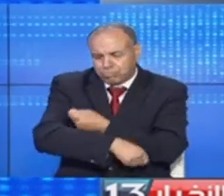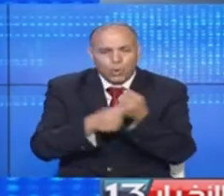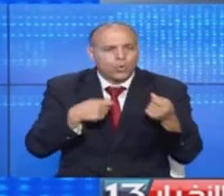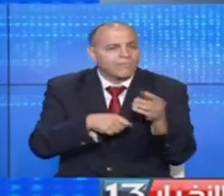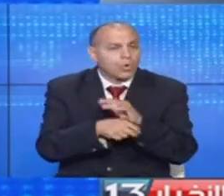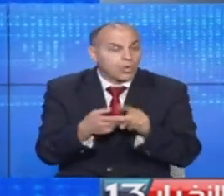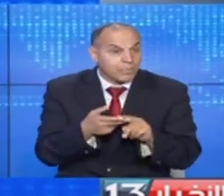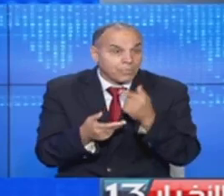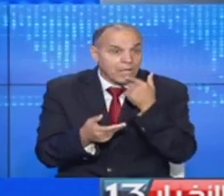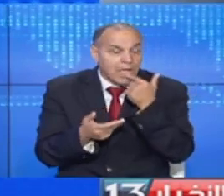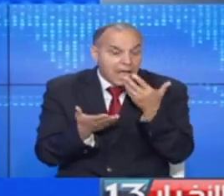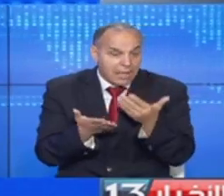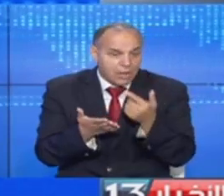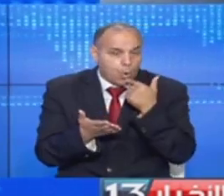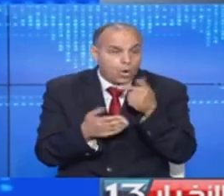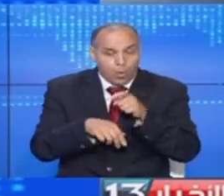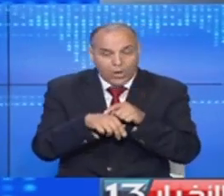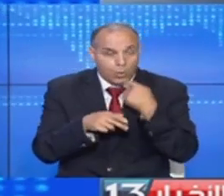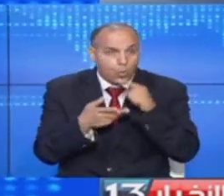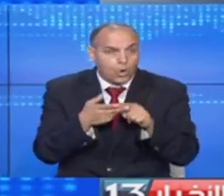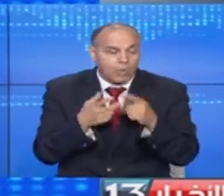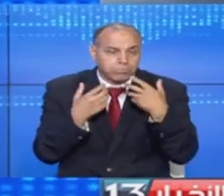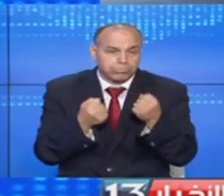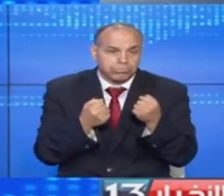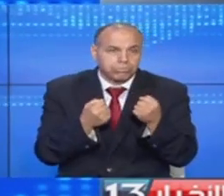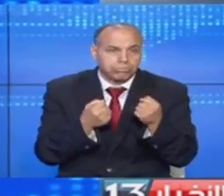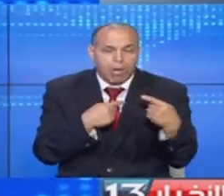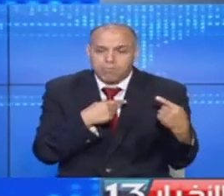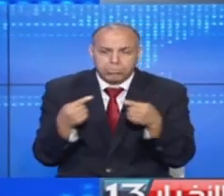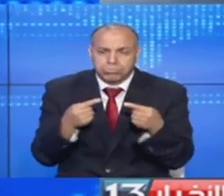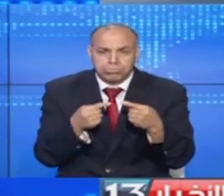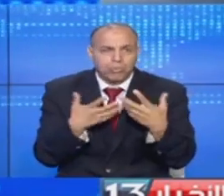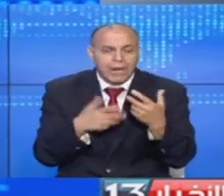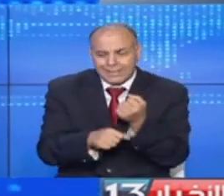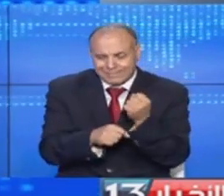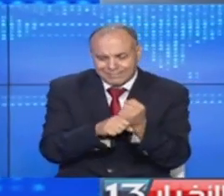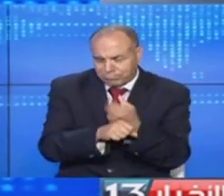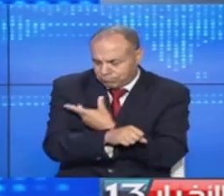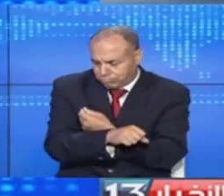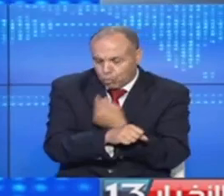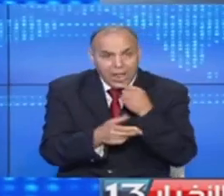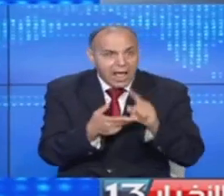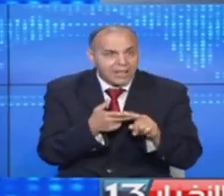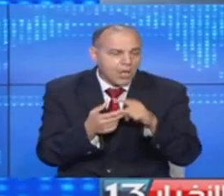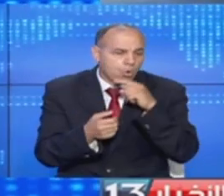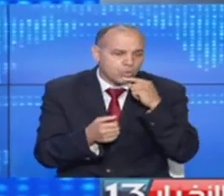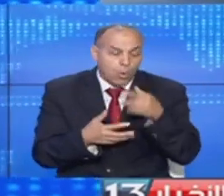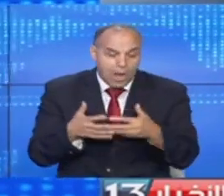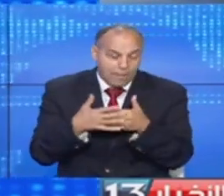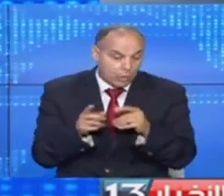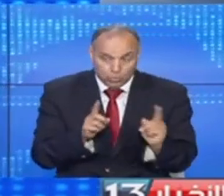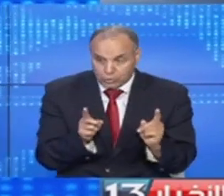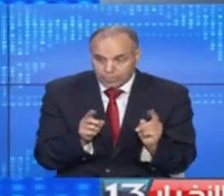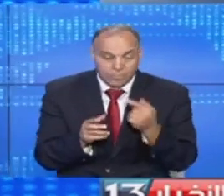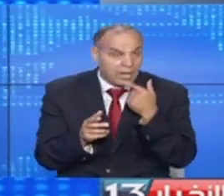كورونا ياتي ذلك في وقت تشهد فيه المنافسه على انتاج لقاح خاصه بين روسيا والولايات المتحده